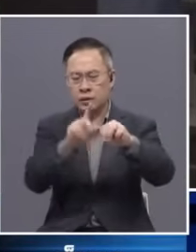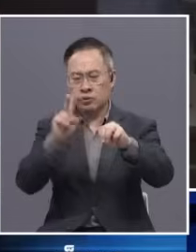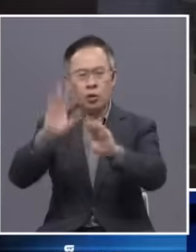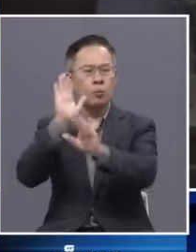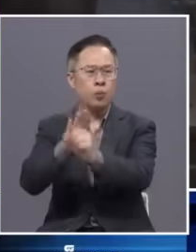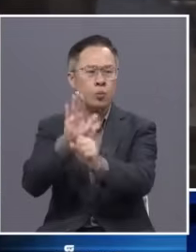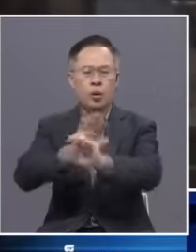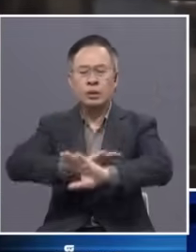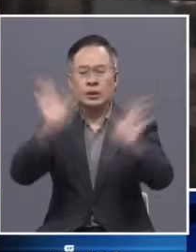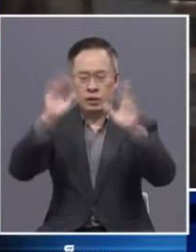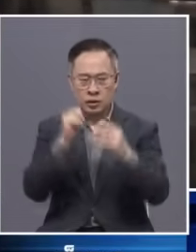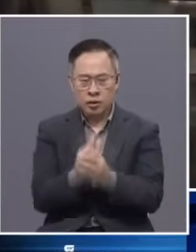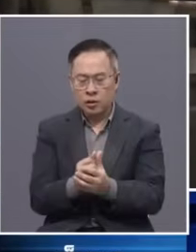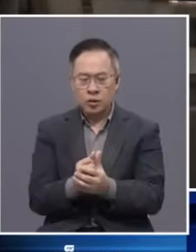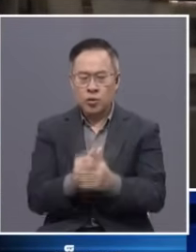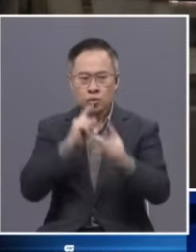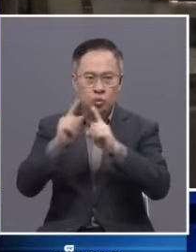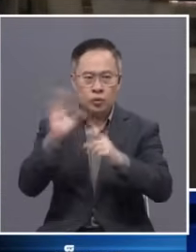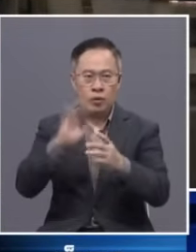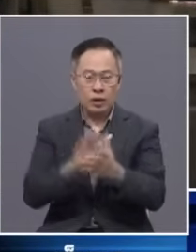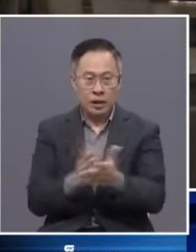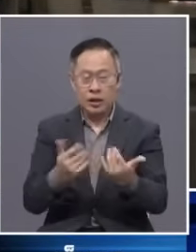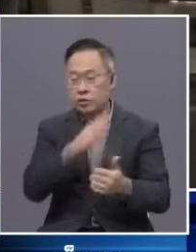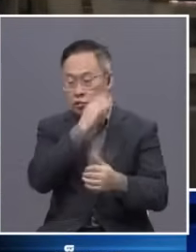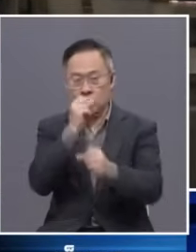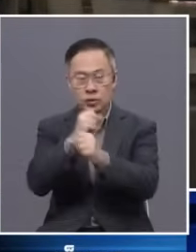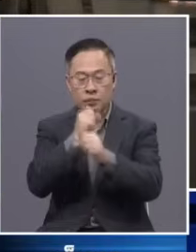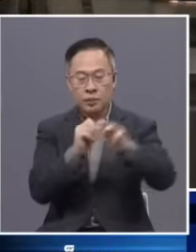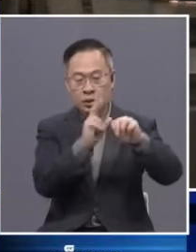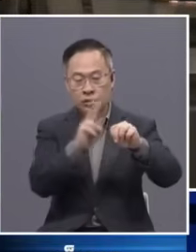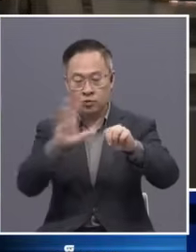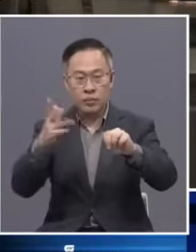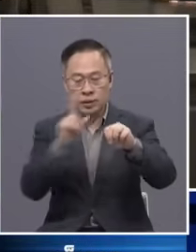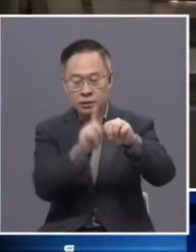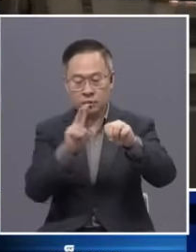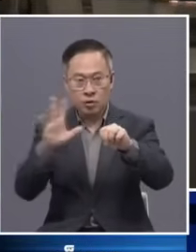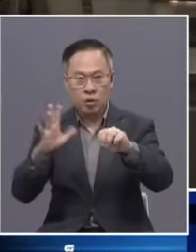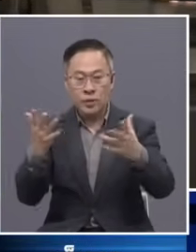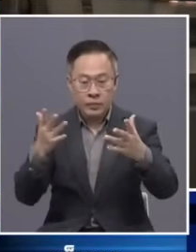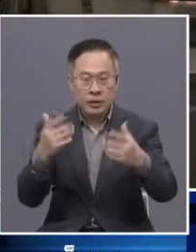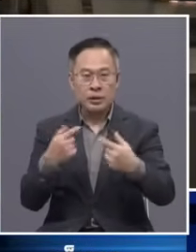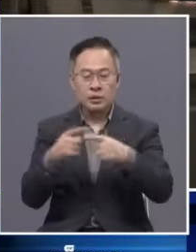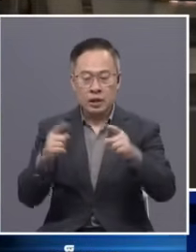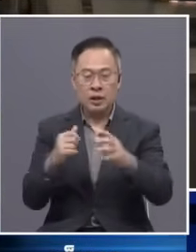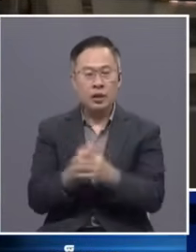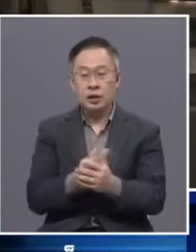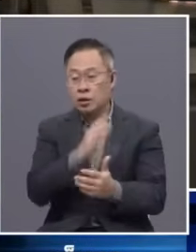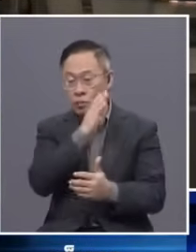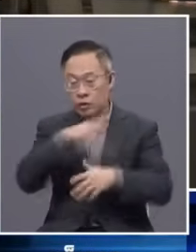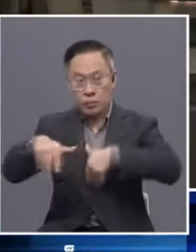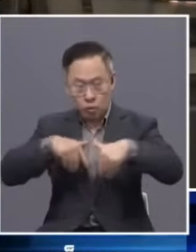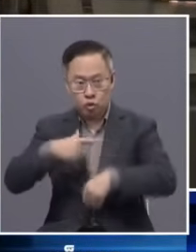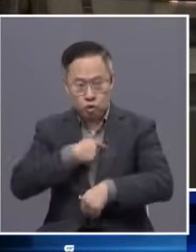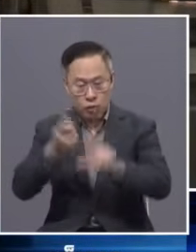ากจะได้เป็นทางลงแล้วเนี่ยยังได้คะแนนนิยมจากฝั่งตรงข้ามด้วยที่เขาอาจจะชื่นชอบพรรคก้าวไกลแต่เขาไม่เห็นด้วยกับการแก้ไขมาตร